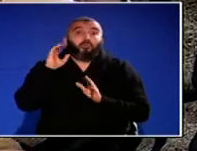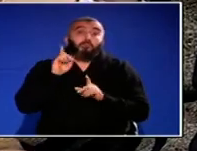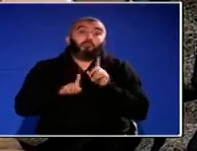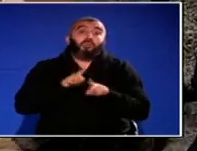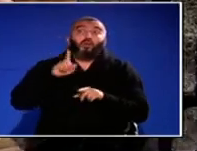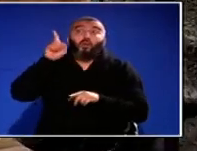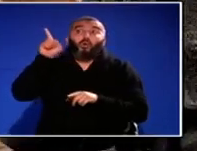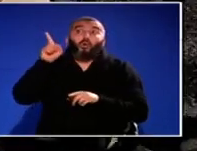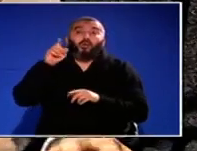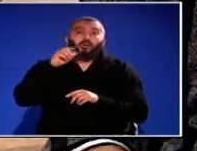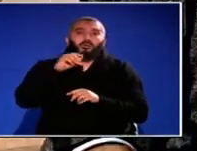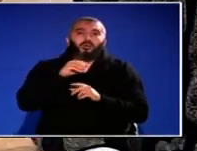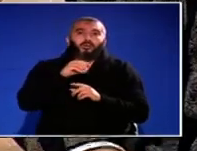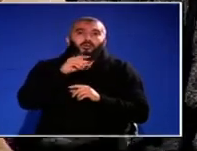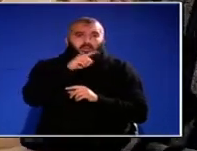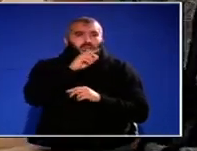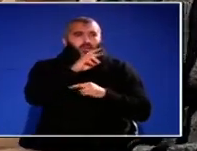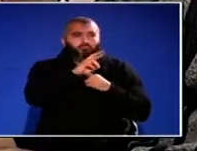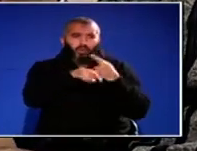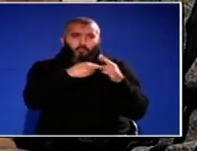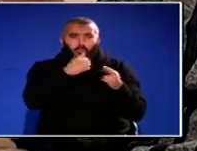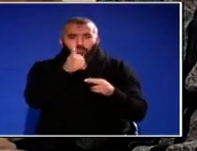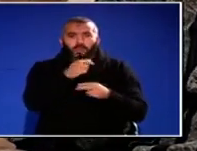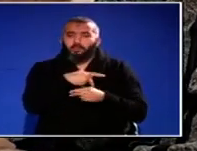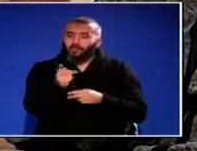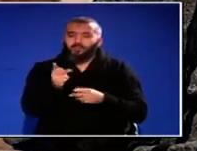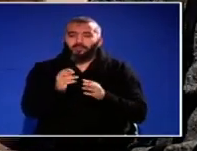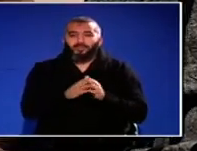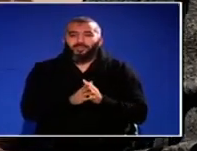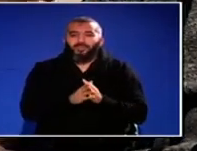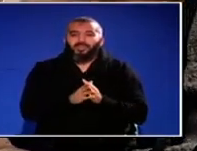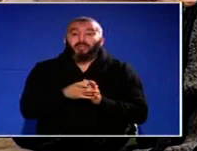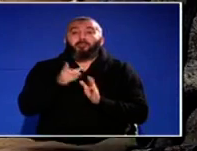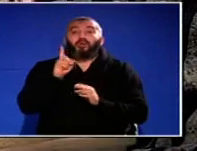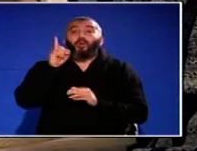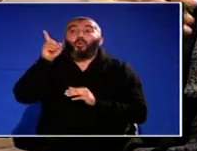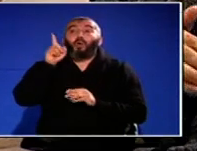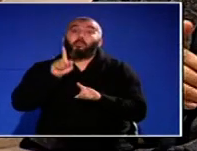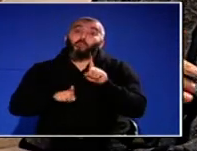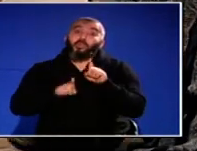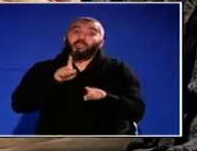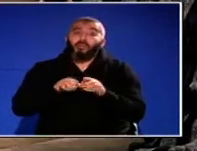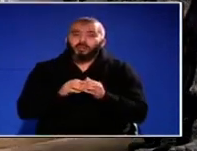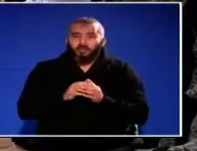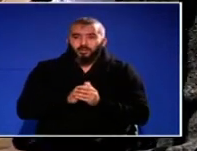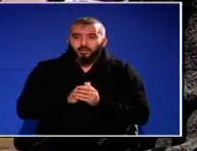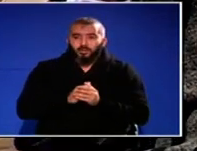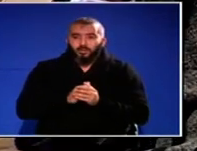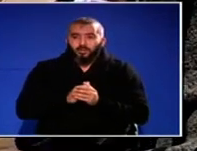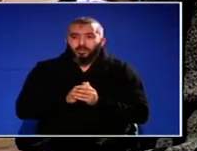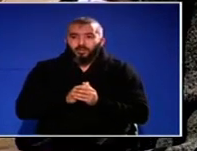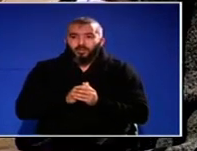هذاك لا انت جاوبك يعني ما شاء الله. الله يبارك ويزيدك من فضله. هو مثلا افترض ان نويك لحقنا على